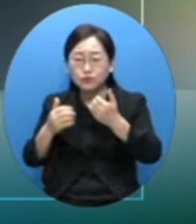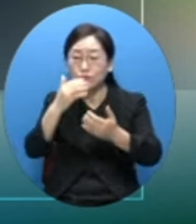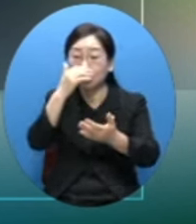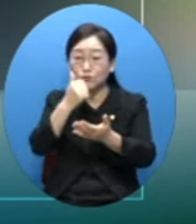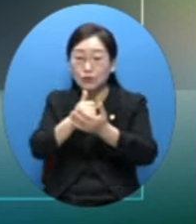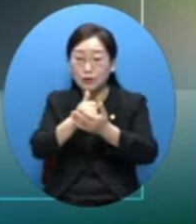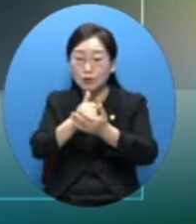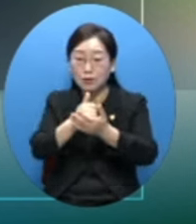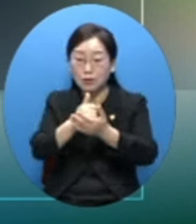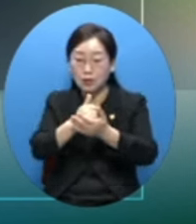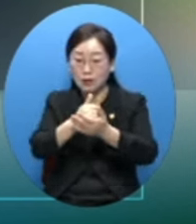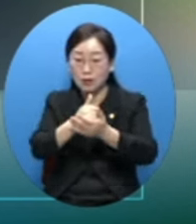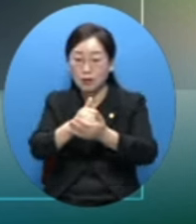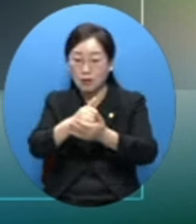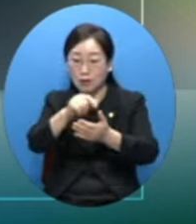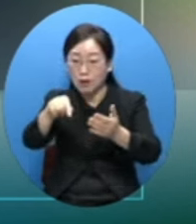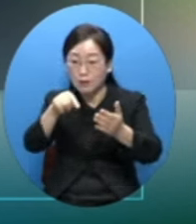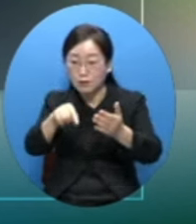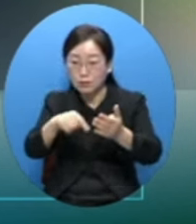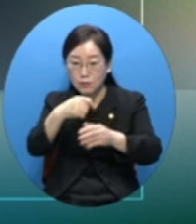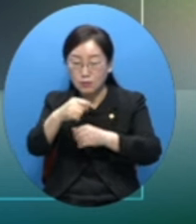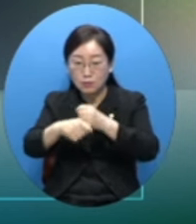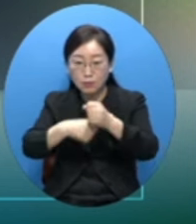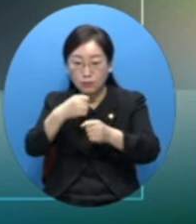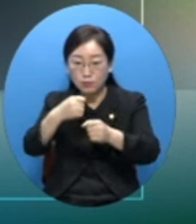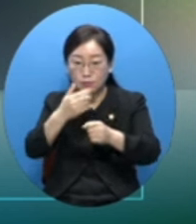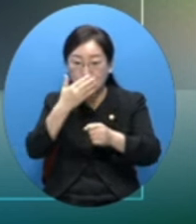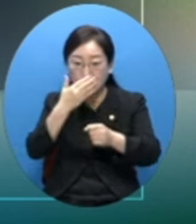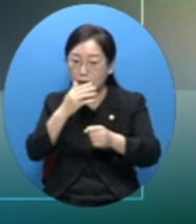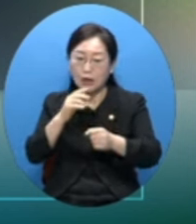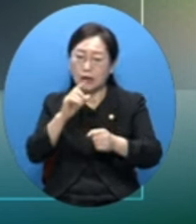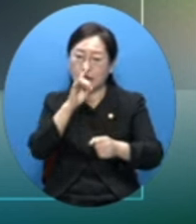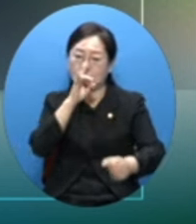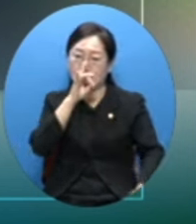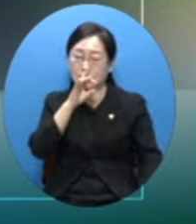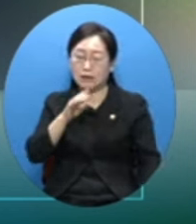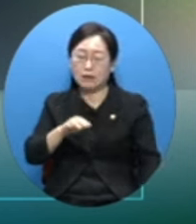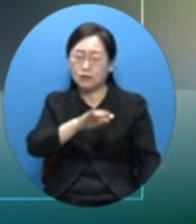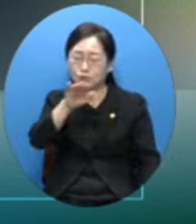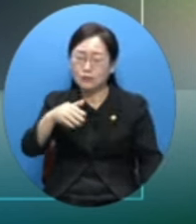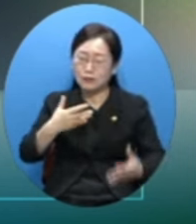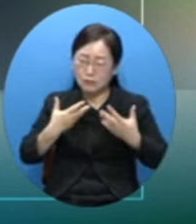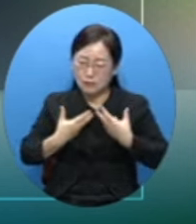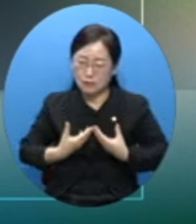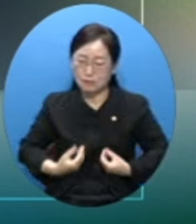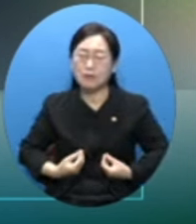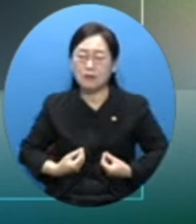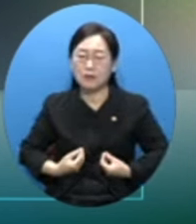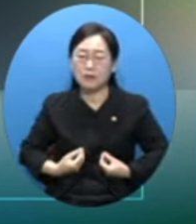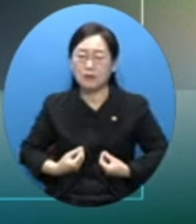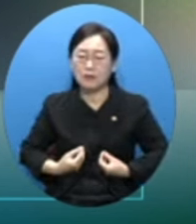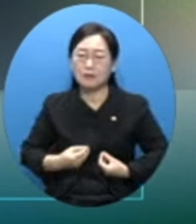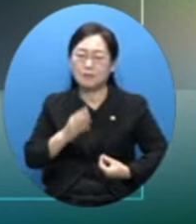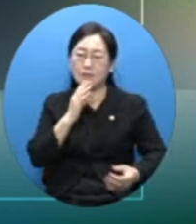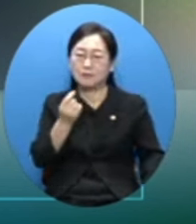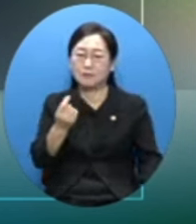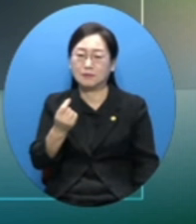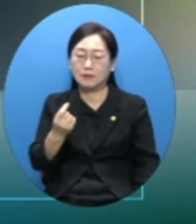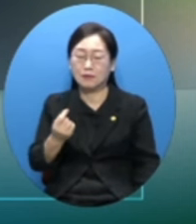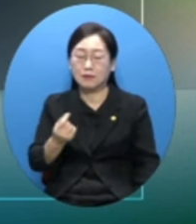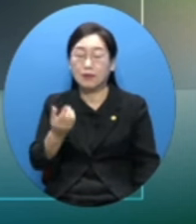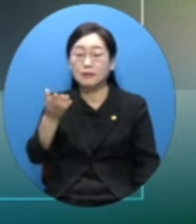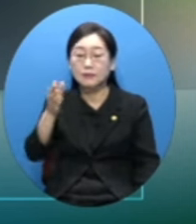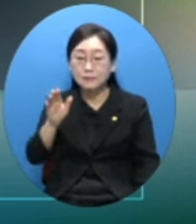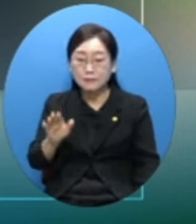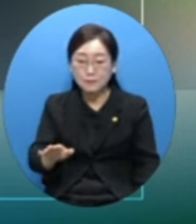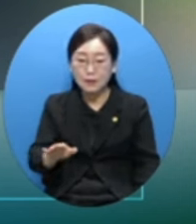없습니다. 그래서 우리는 절망하는 것입니다. 그러나 절망하기 때문에